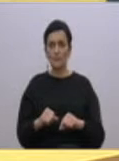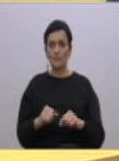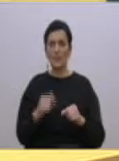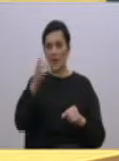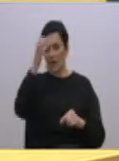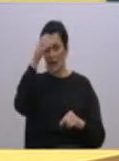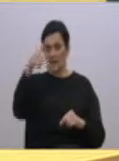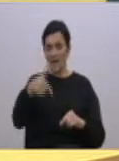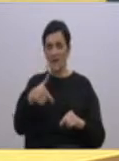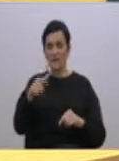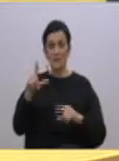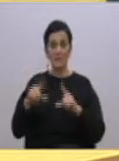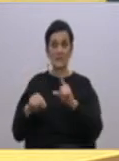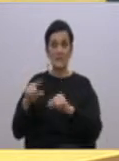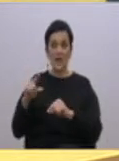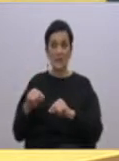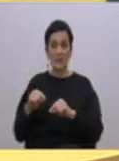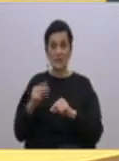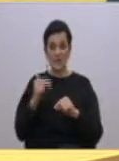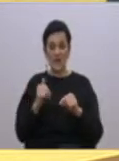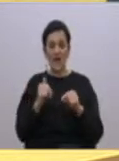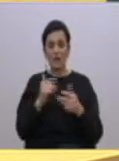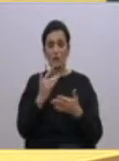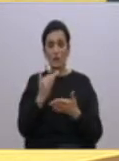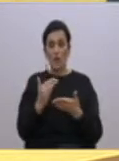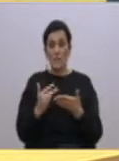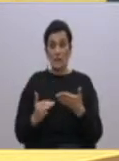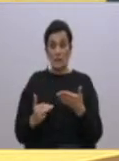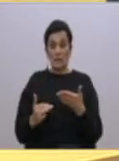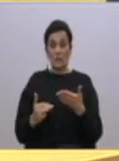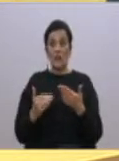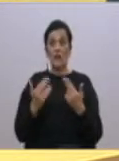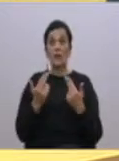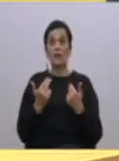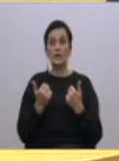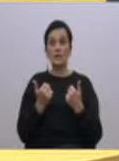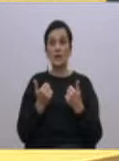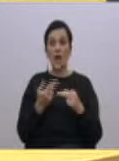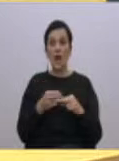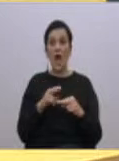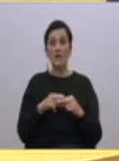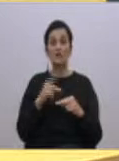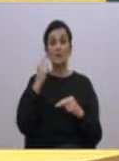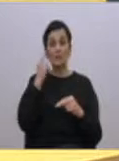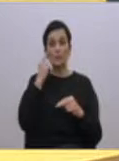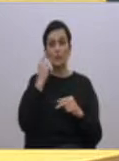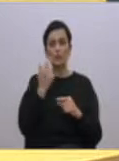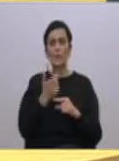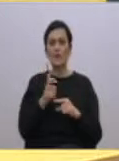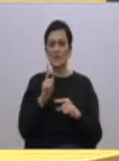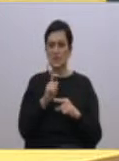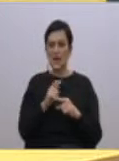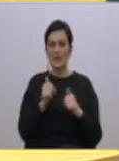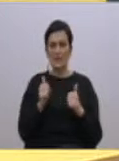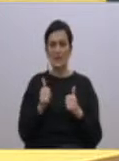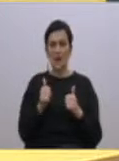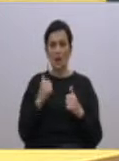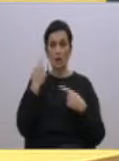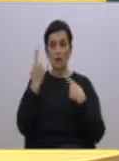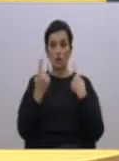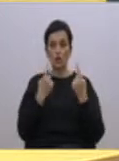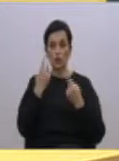დანახლების სტატისტიკა და ასე შემდეგ. და ეს არის, ფიქრობ, ძალიან კარგი